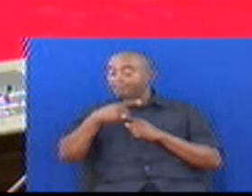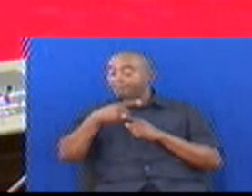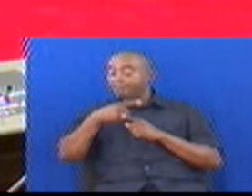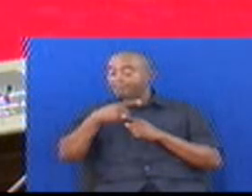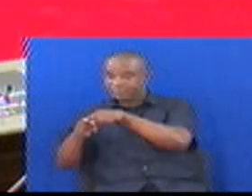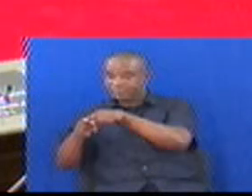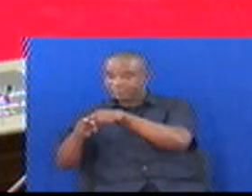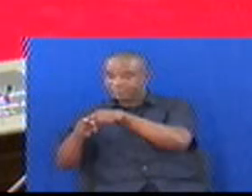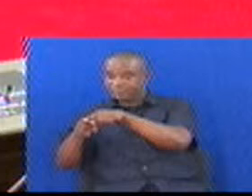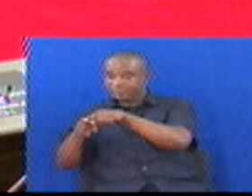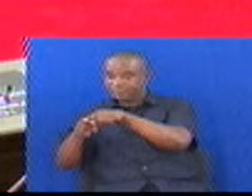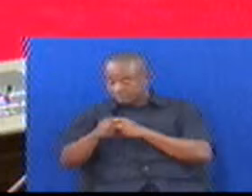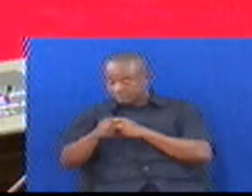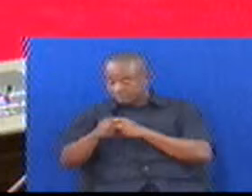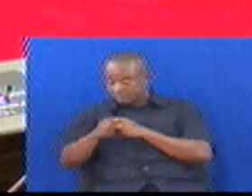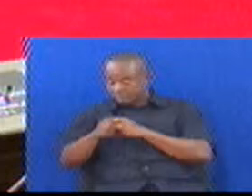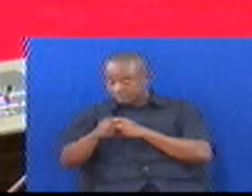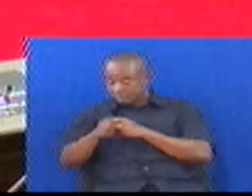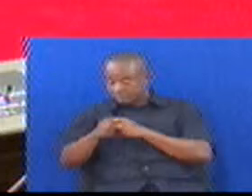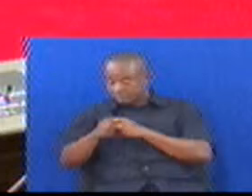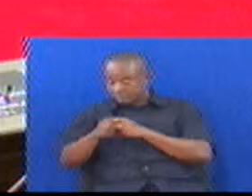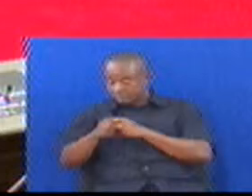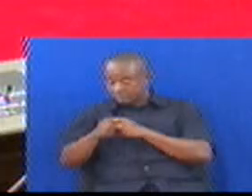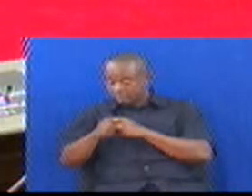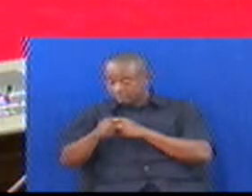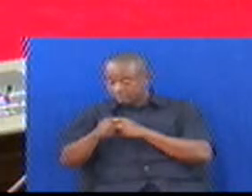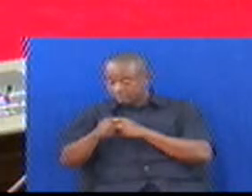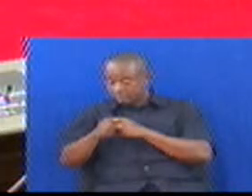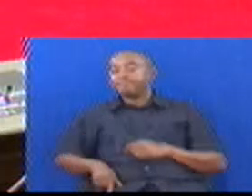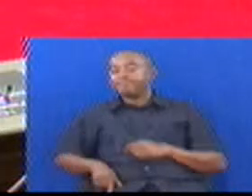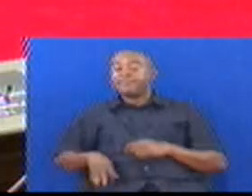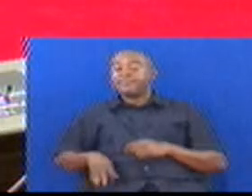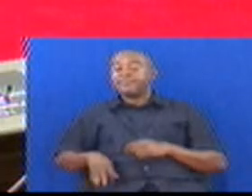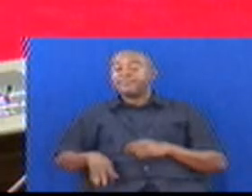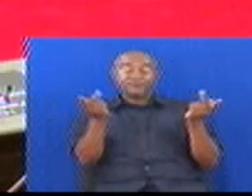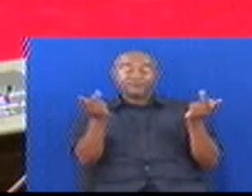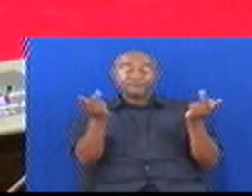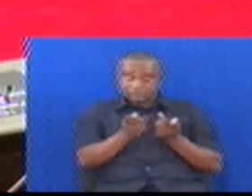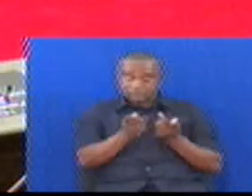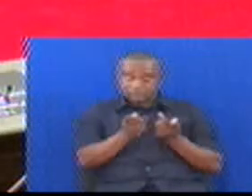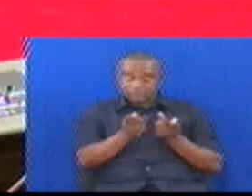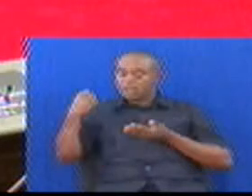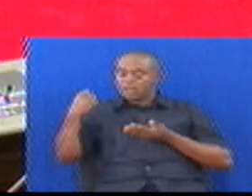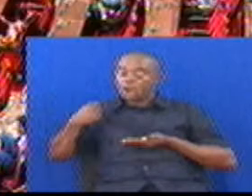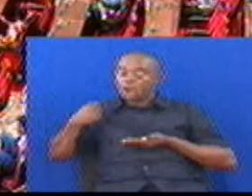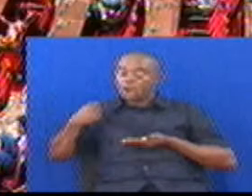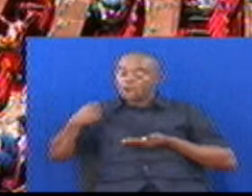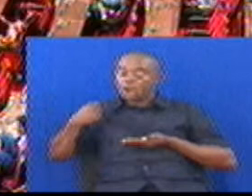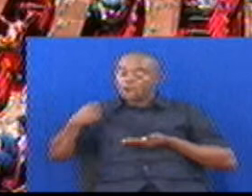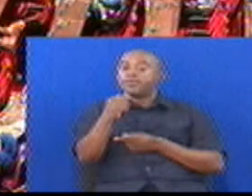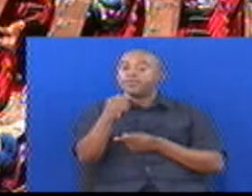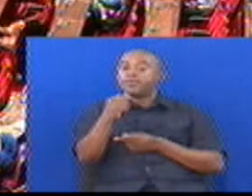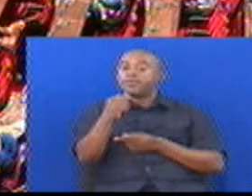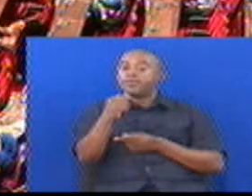196,301 katika shehia 204 za Zanzibar. Aidha, ruzuku ya fedha shilingi